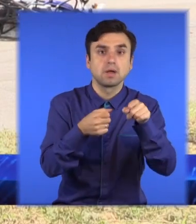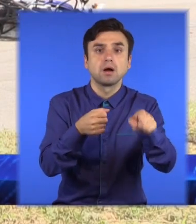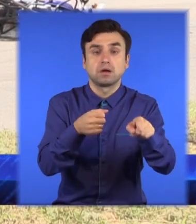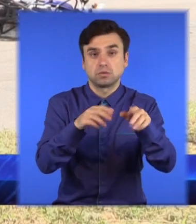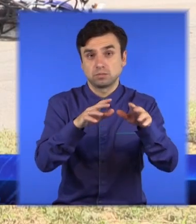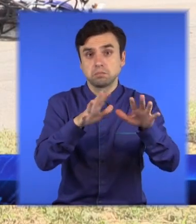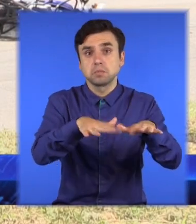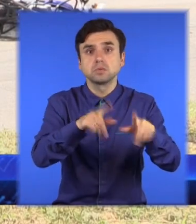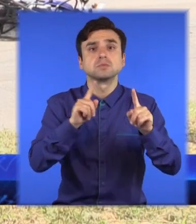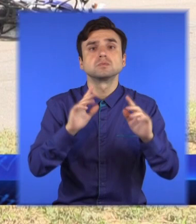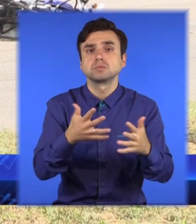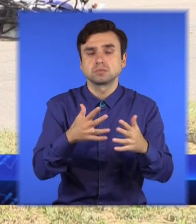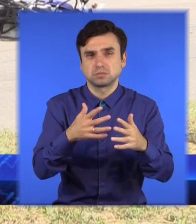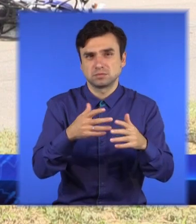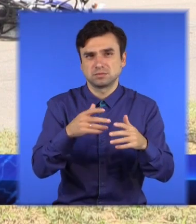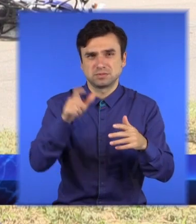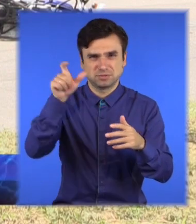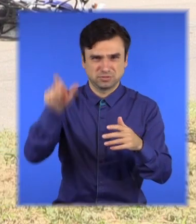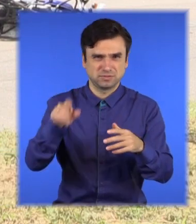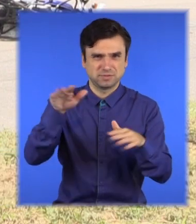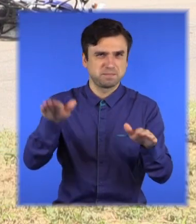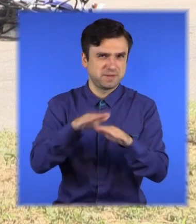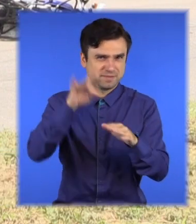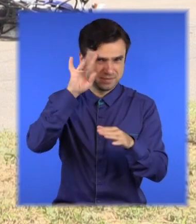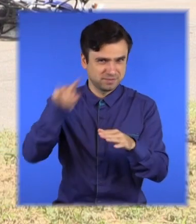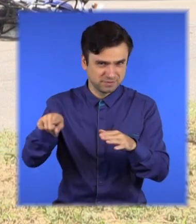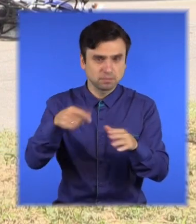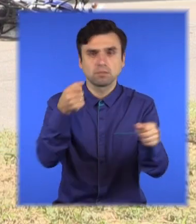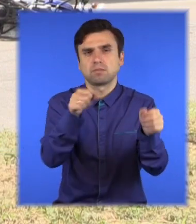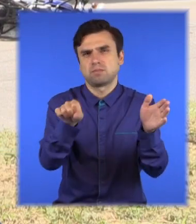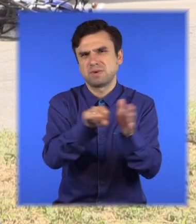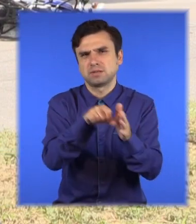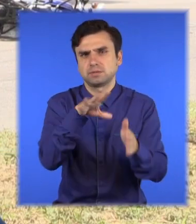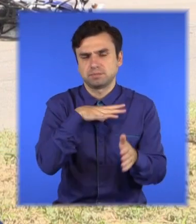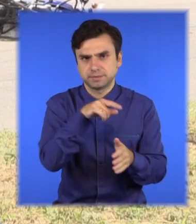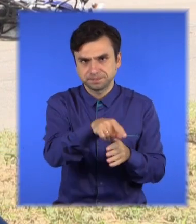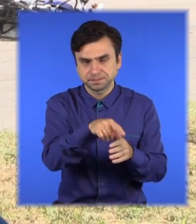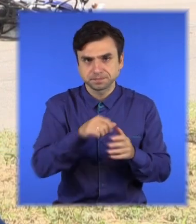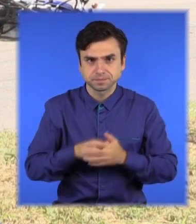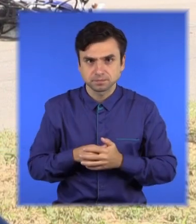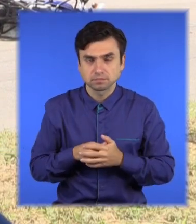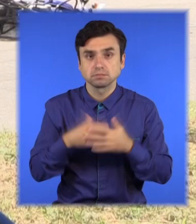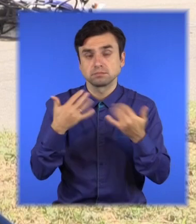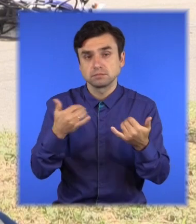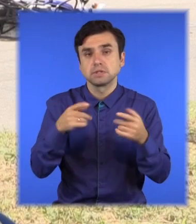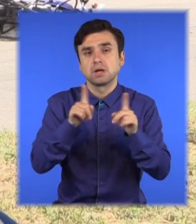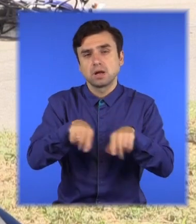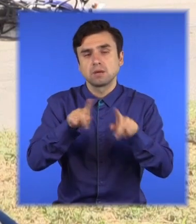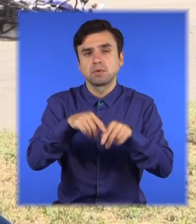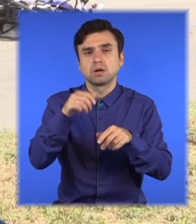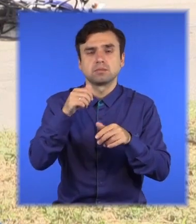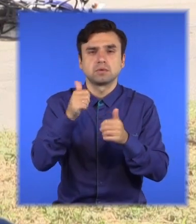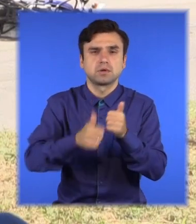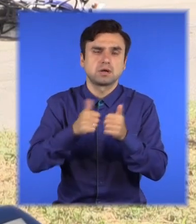произошла авария. Они стояли на 300 метров дальше, чем я, перед светофором, перед заправкой ОКО, между светофором